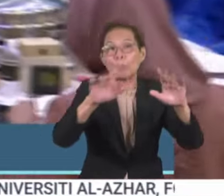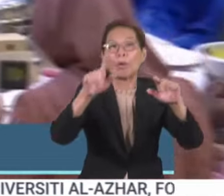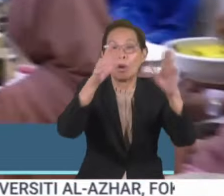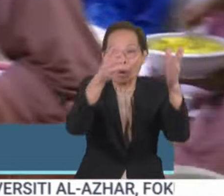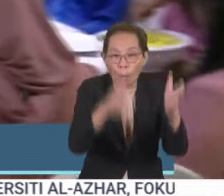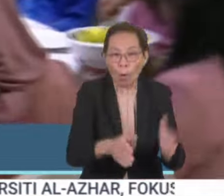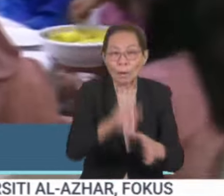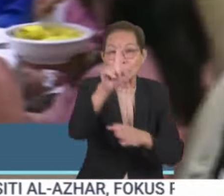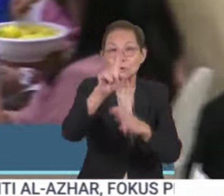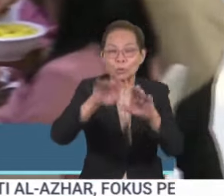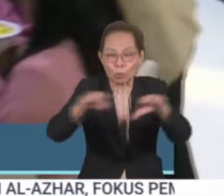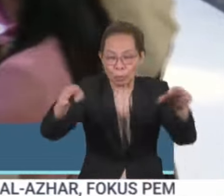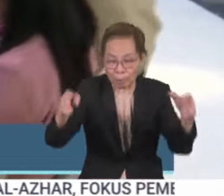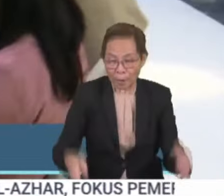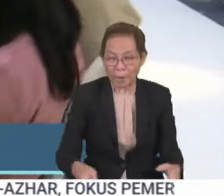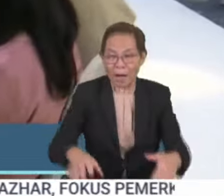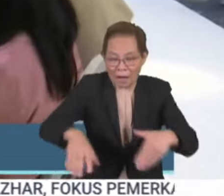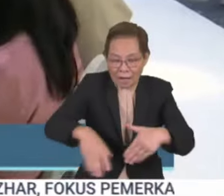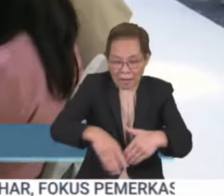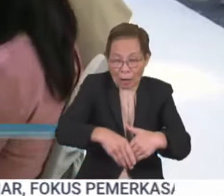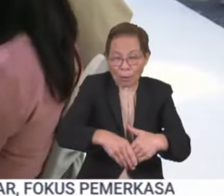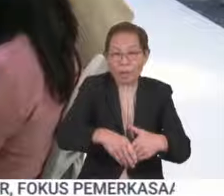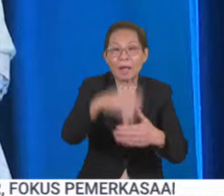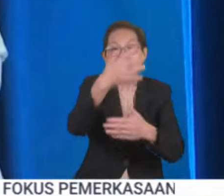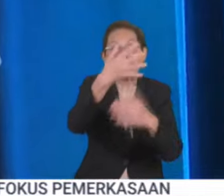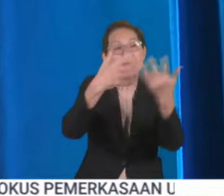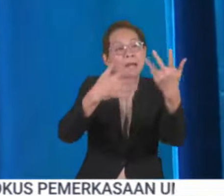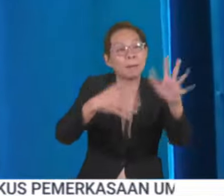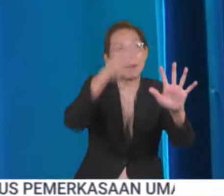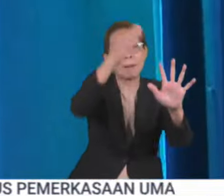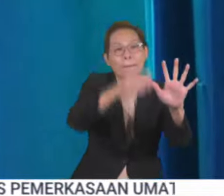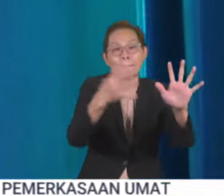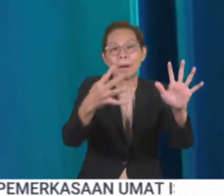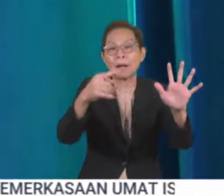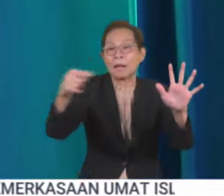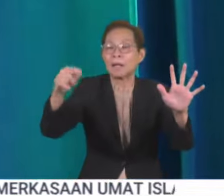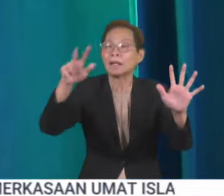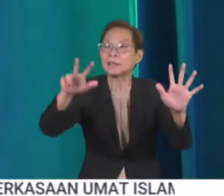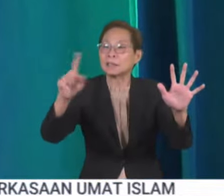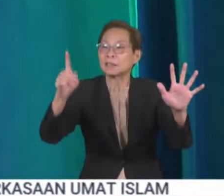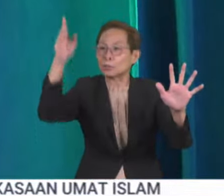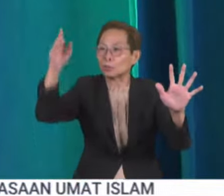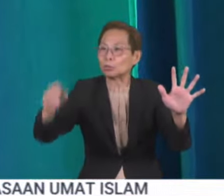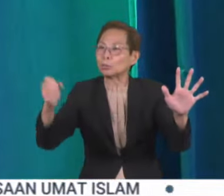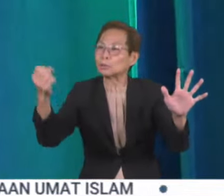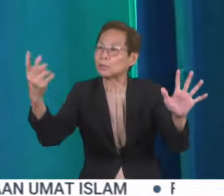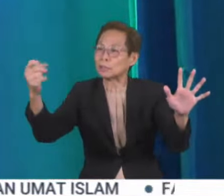pada setiap meja. Pakej perkahwinan sah dari 15 April hingga 31 Disember ini.